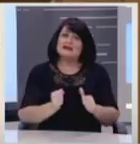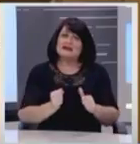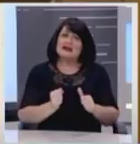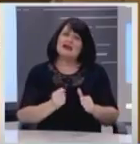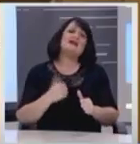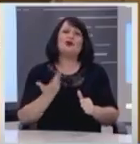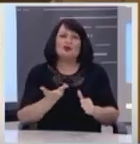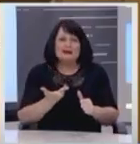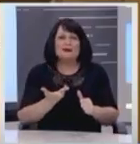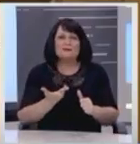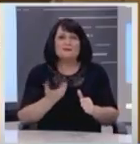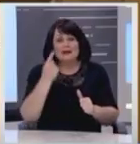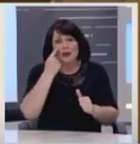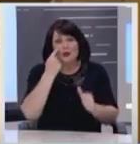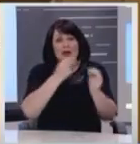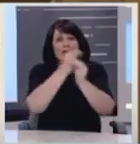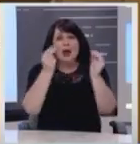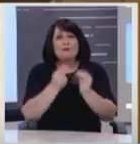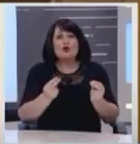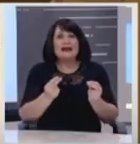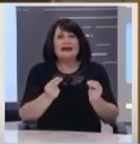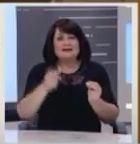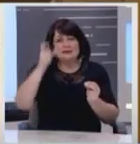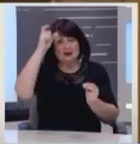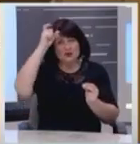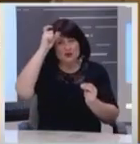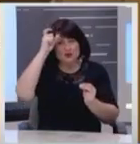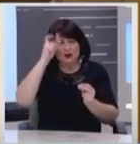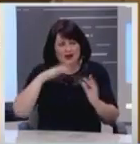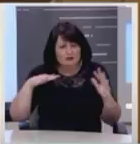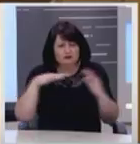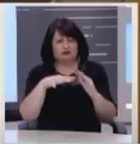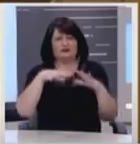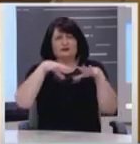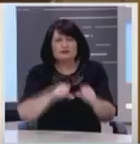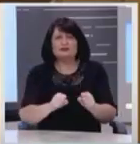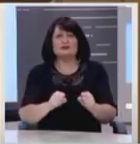άρση των συνεπειών της εισβολής και κατοχής μέρους της Κύπρου.